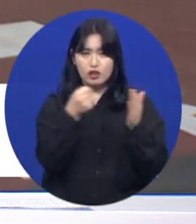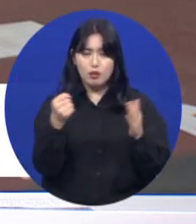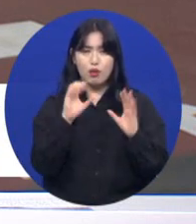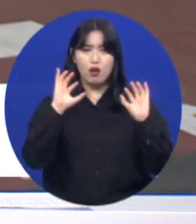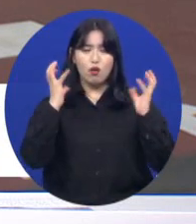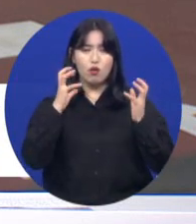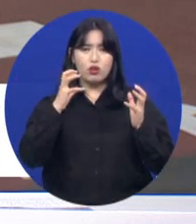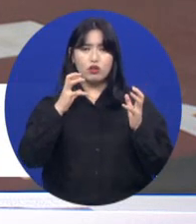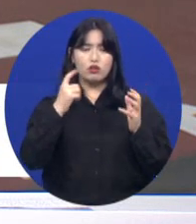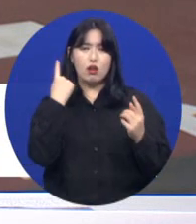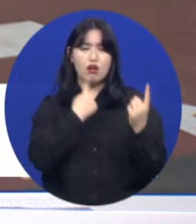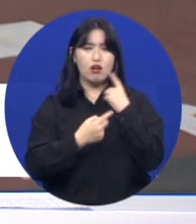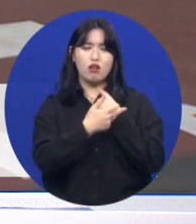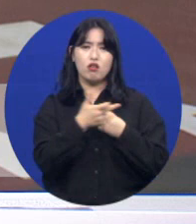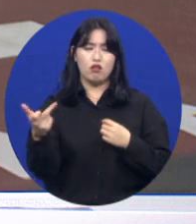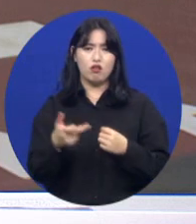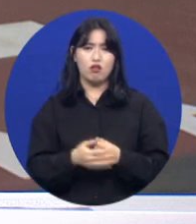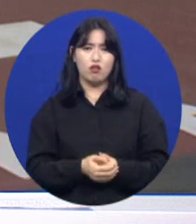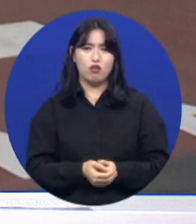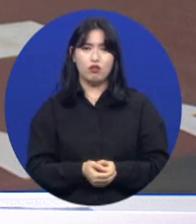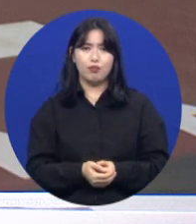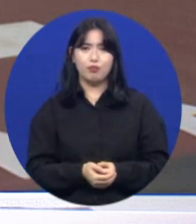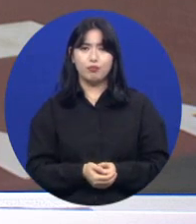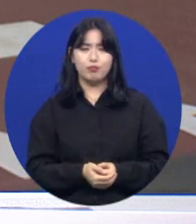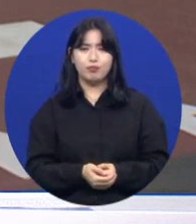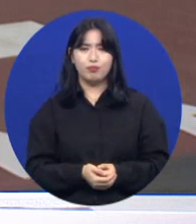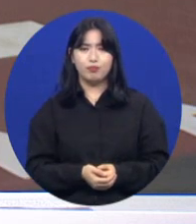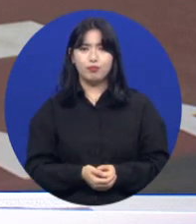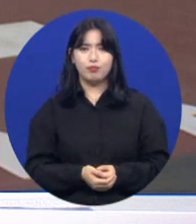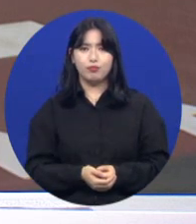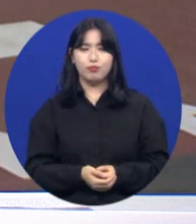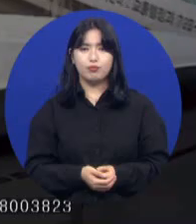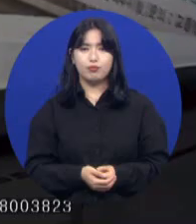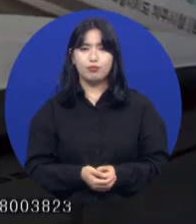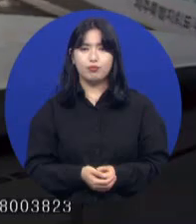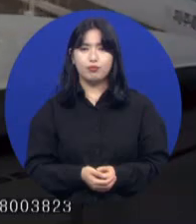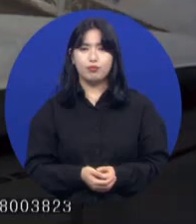어린이가 중상을 입었습니다. 조인호 기자입니다.